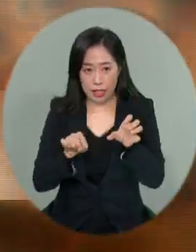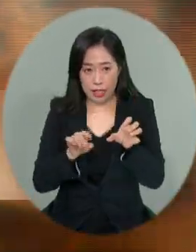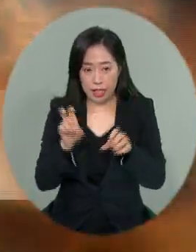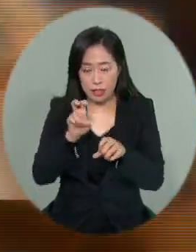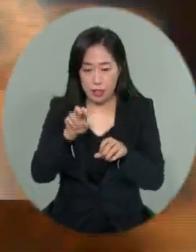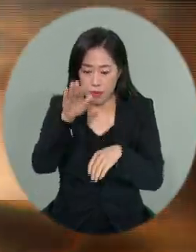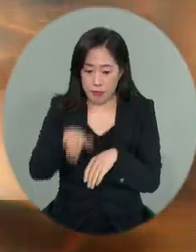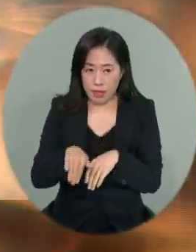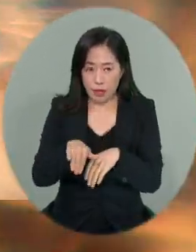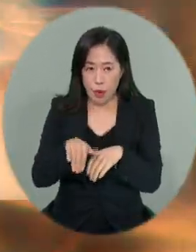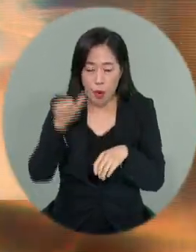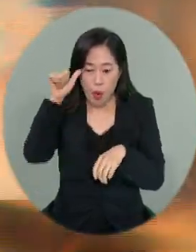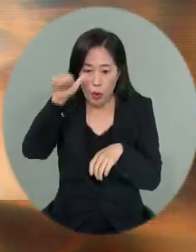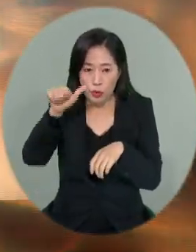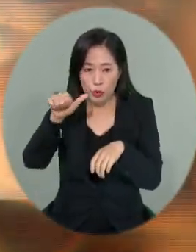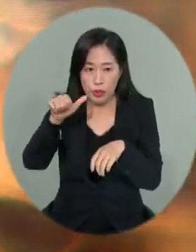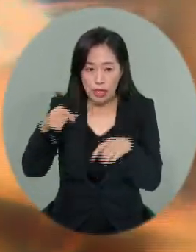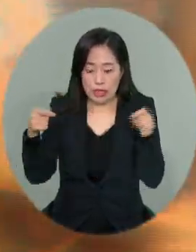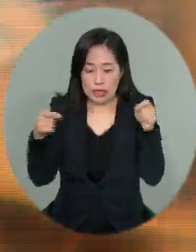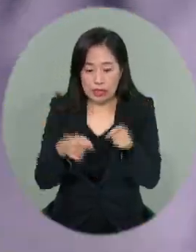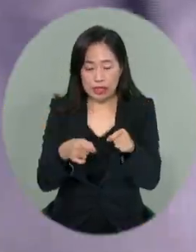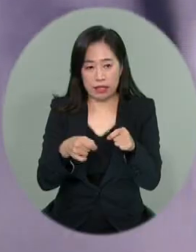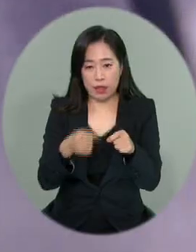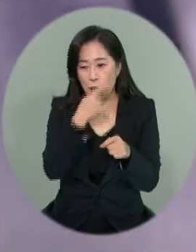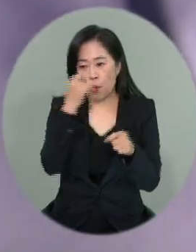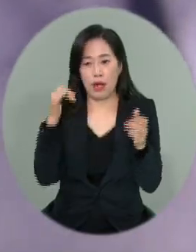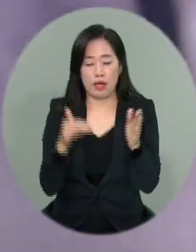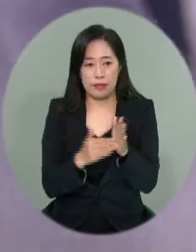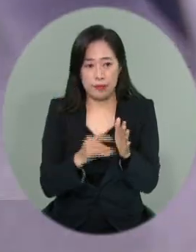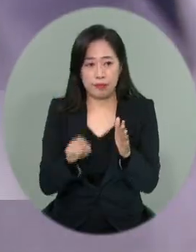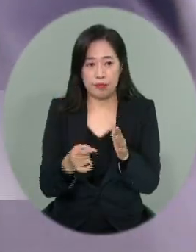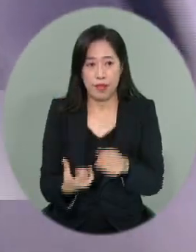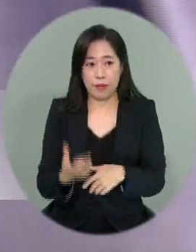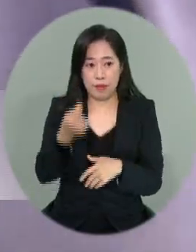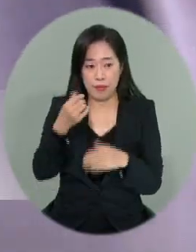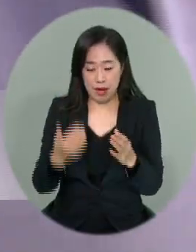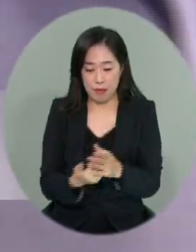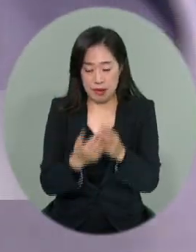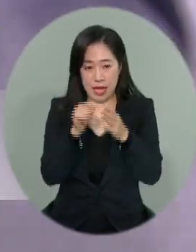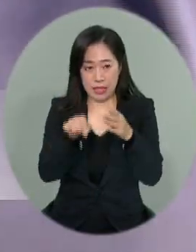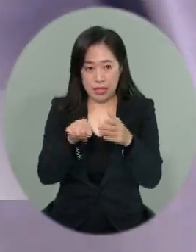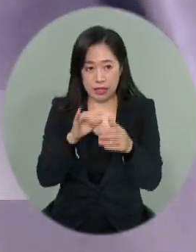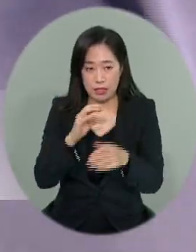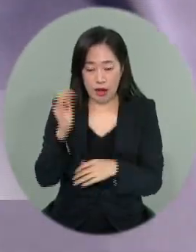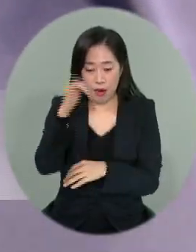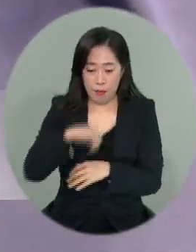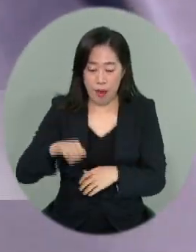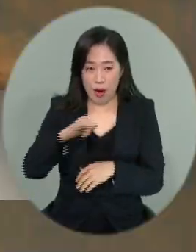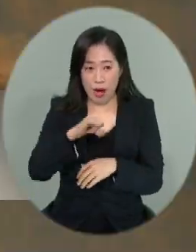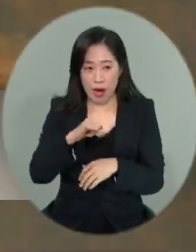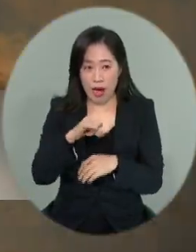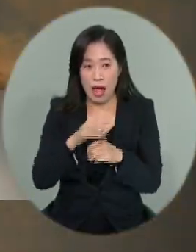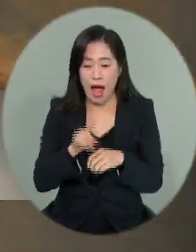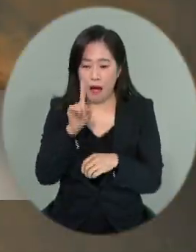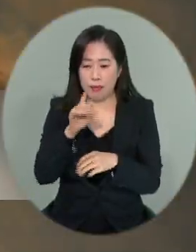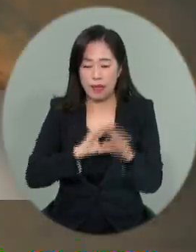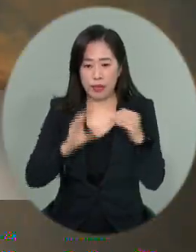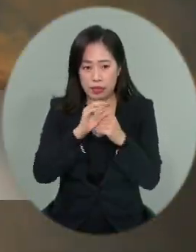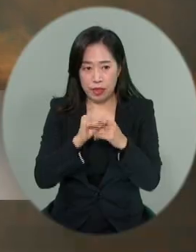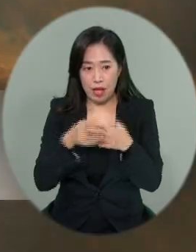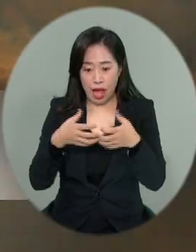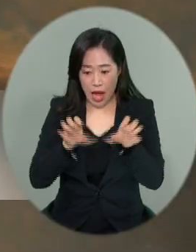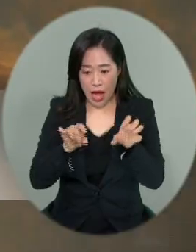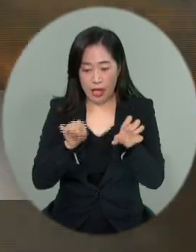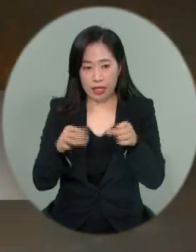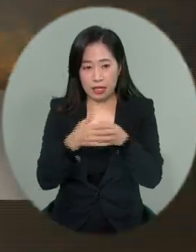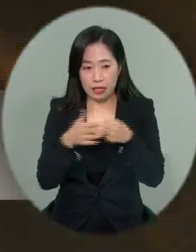미만일 때보다 5일가량 단축된 것으로 확인됐습니다. 빨리 성충이 된 벼멸구가 한 차례 더 알을 낳으면서 개체수가